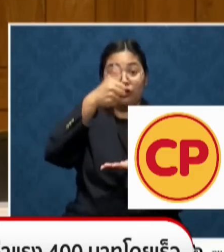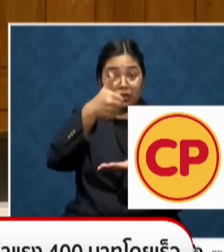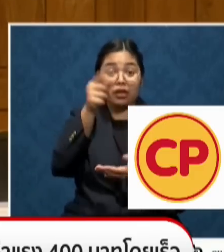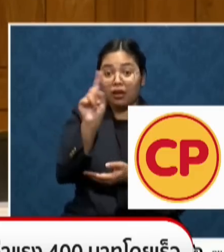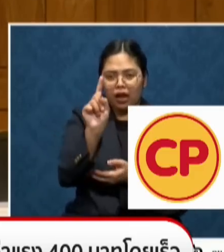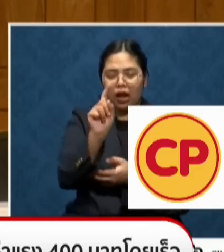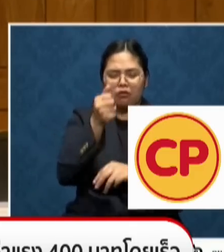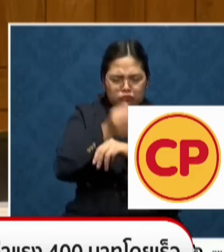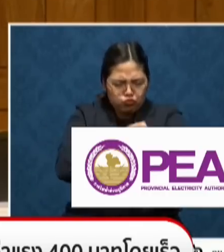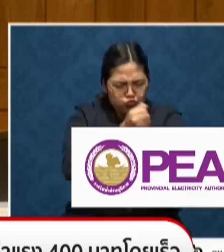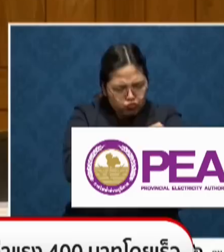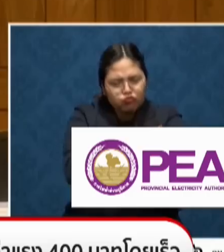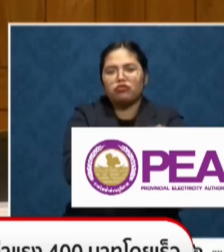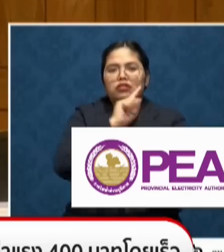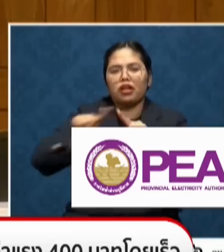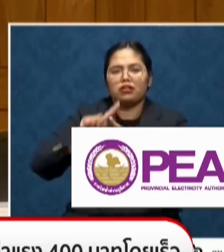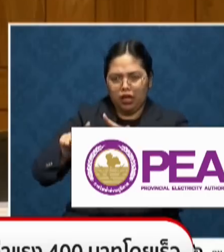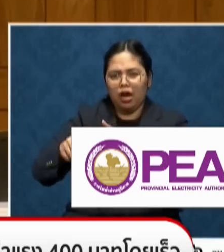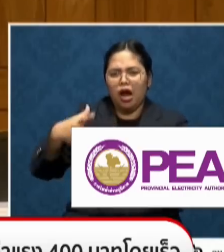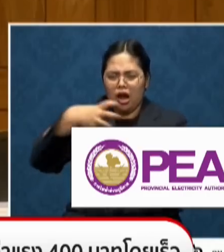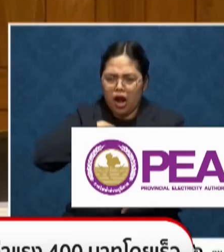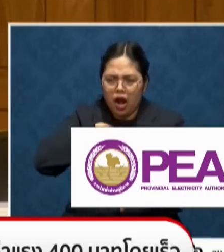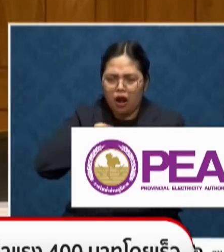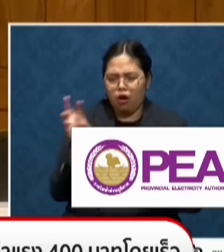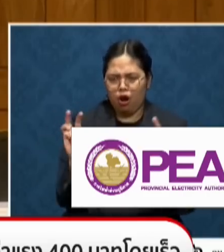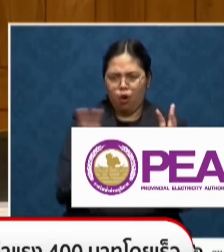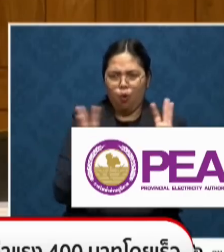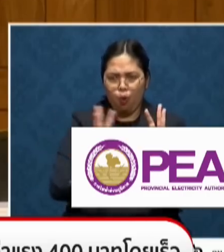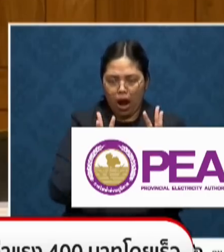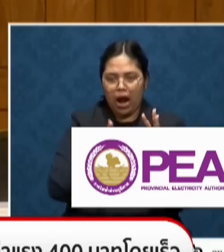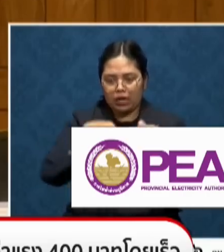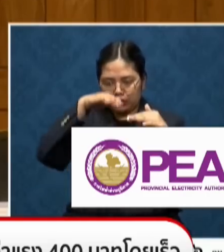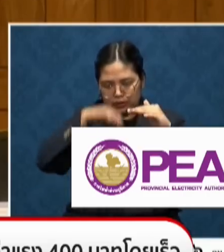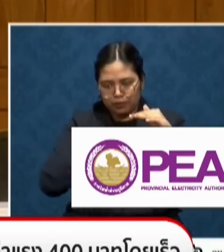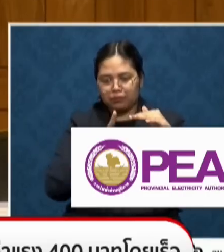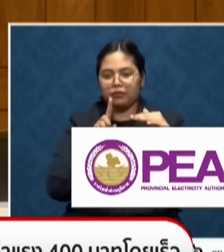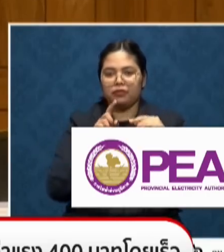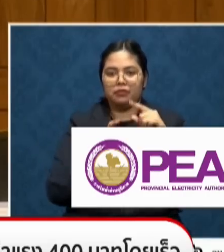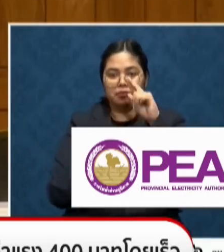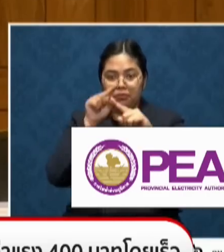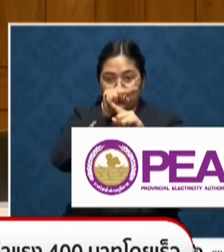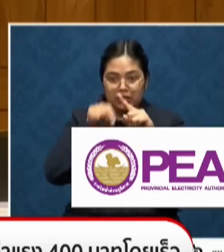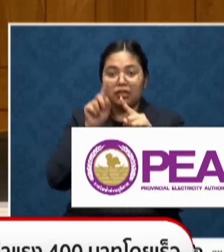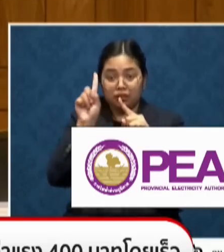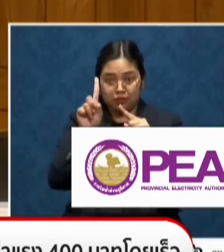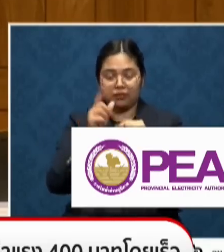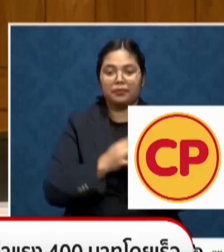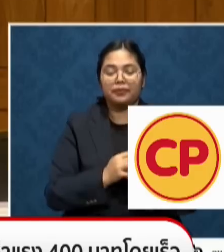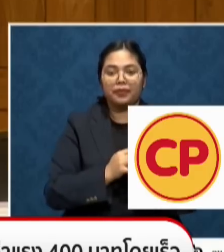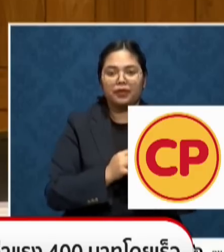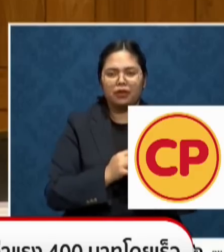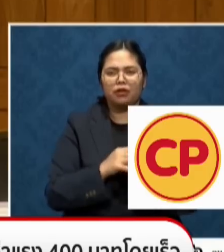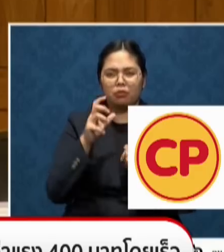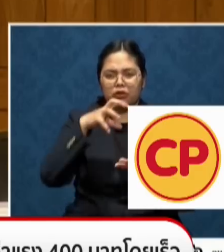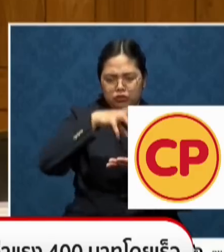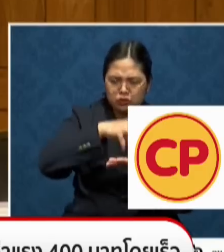ทำแต่ก็ต้องมีความต้องการของแรงงานของเรามันมีเยอะนะฮะแล้วก็เลยต้องมีการพึ่งแรงงานต่างชาติก็เป็นเรื่องจำเป็นแล้วก็ต้องดูแลเรื่